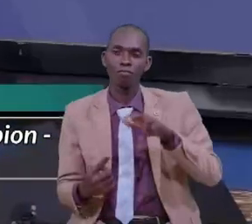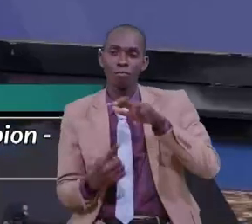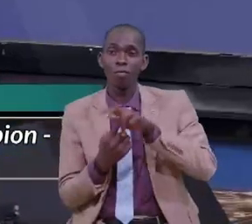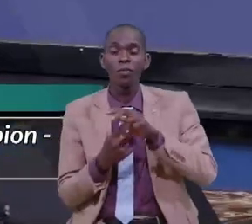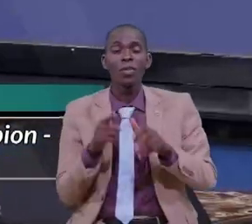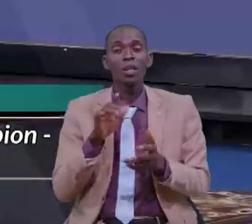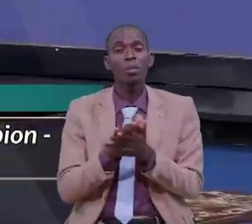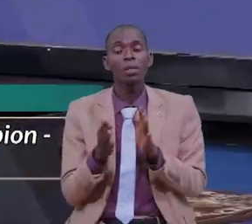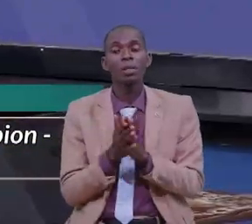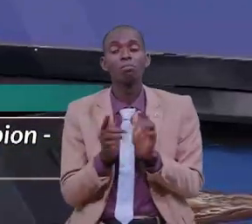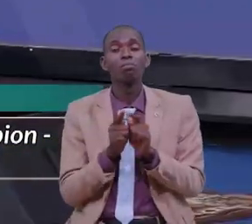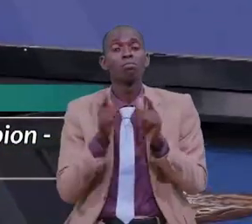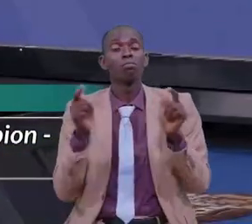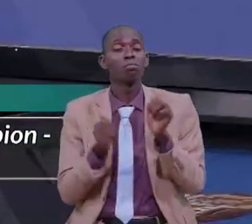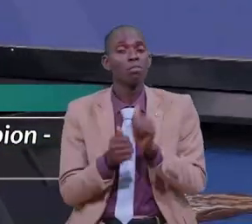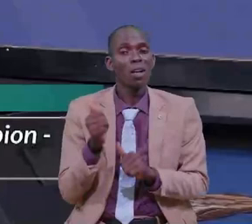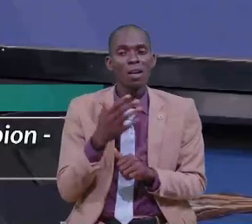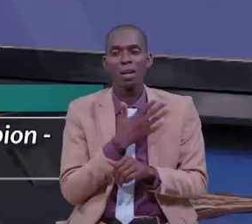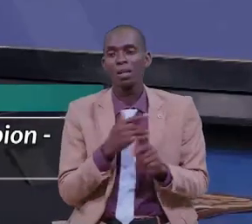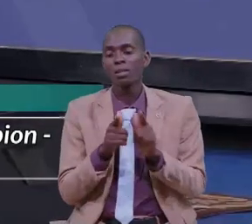plus grand, plus élevé,